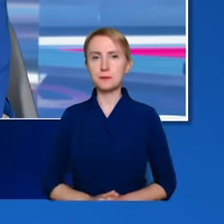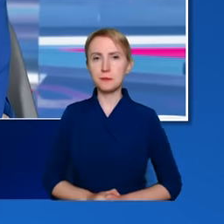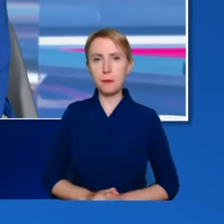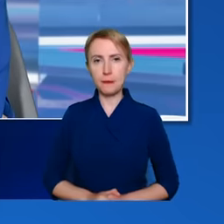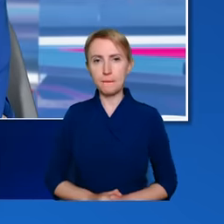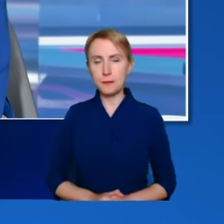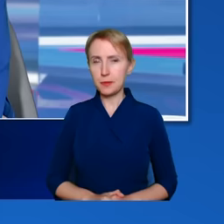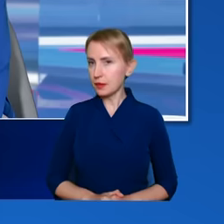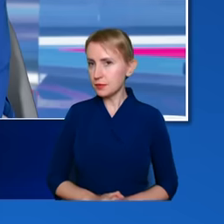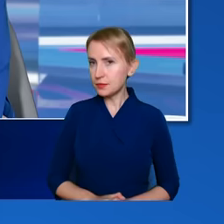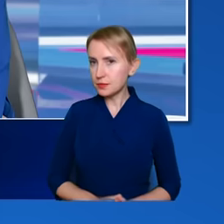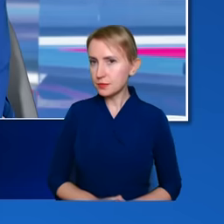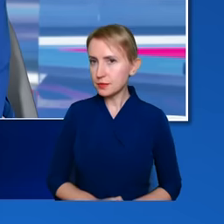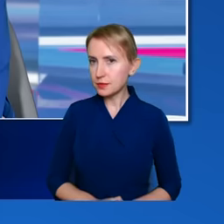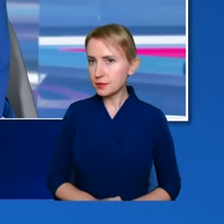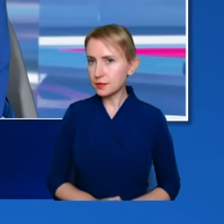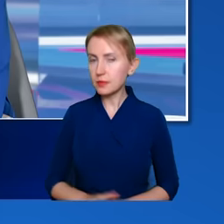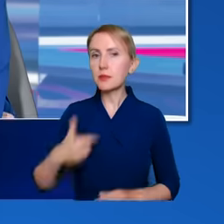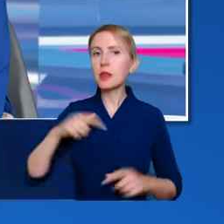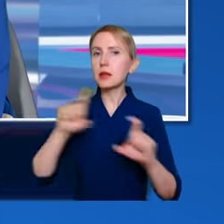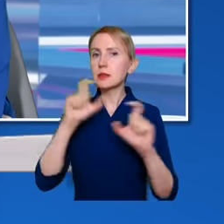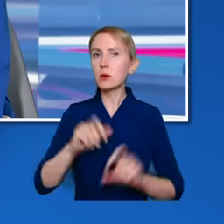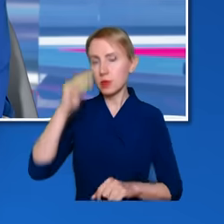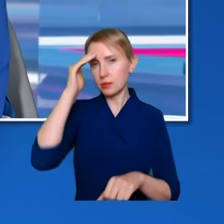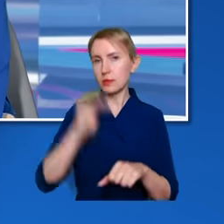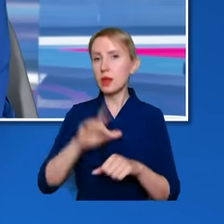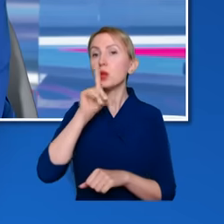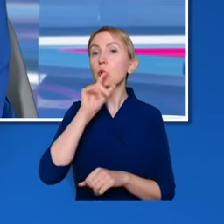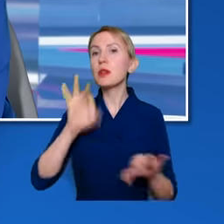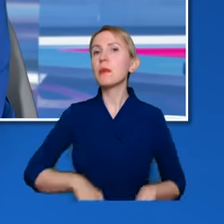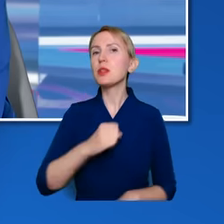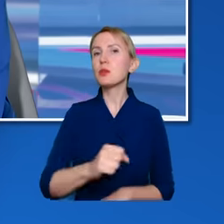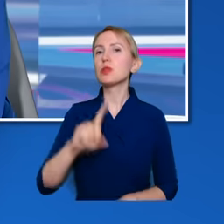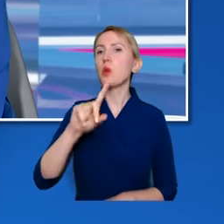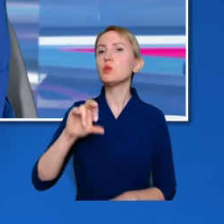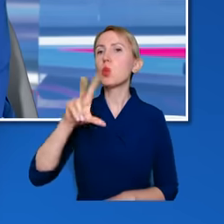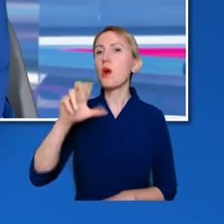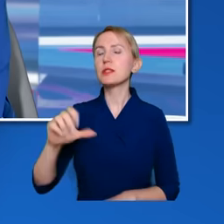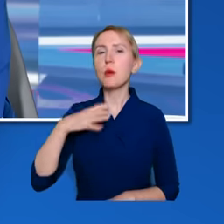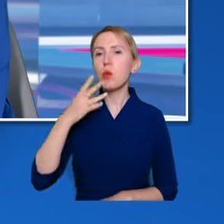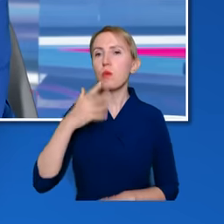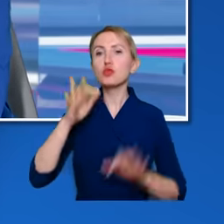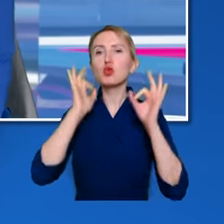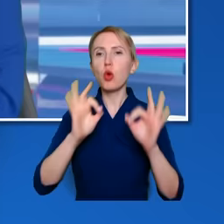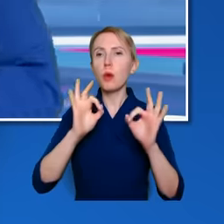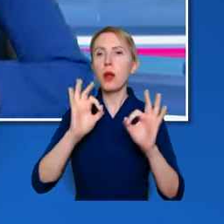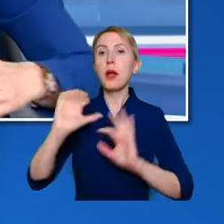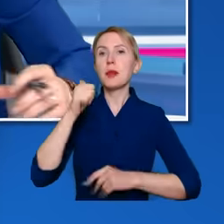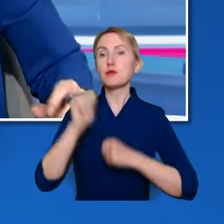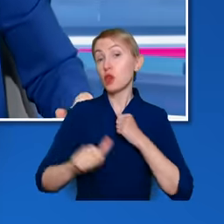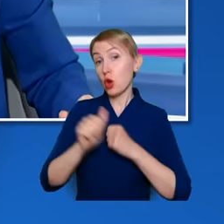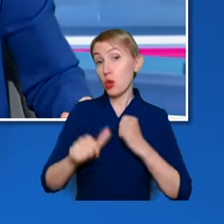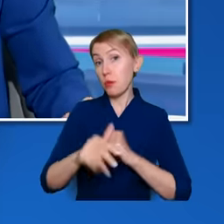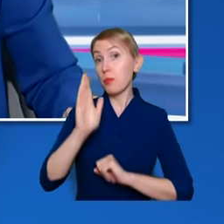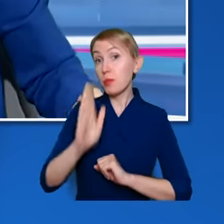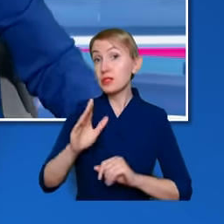to jeszcze tutaj ja ciągle przypominam tweet pani poseł Żukowskiej, która mówiła o tym, że dobrze, że to 1 lipca przypadnie ten wzrost